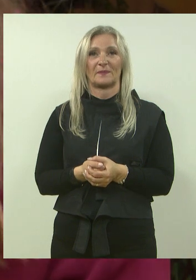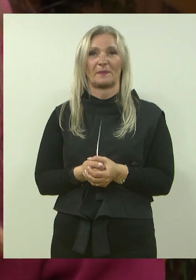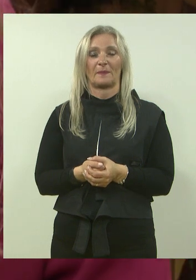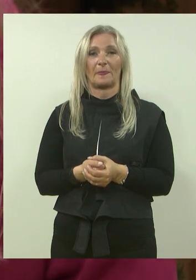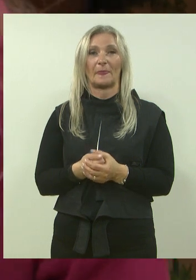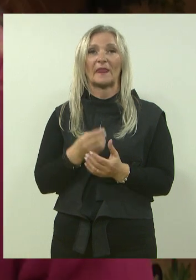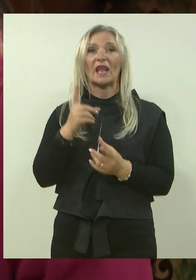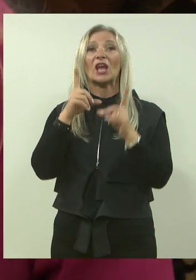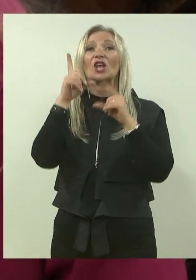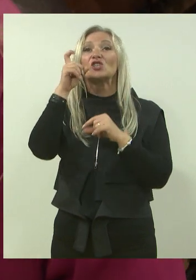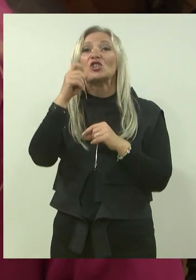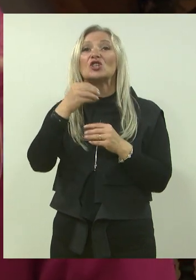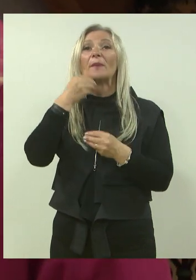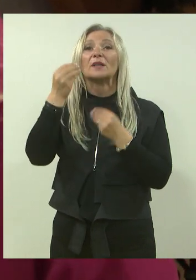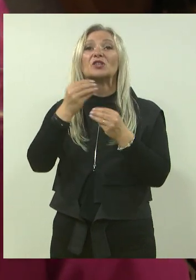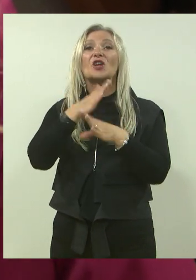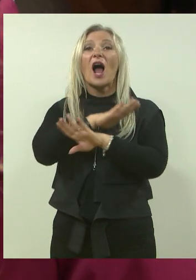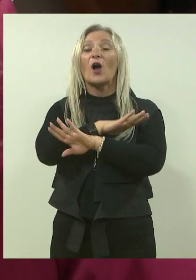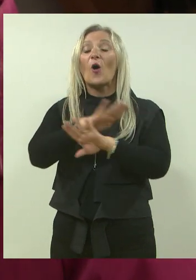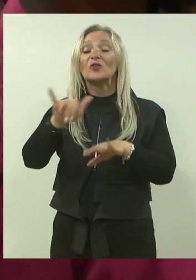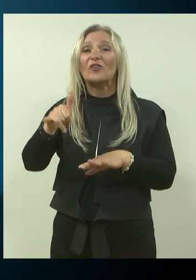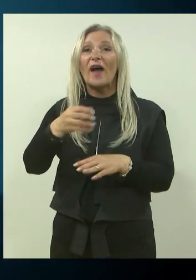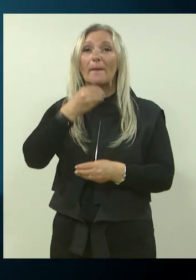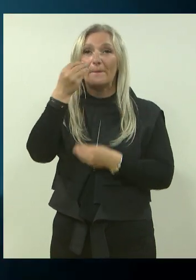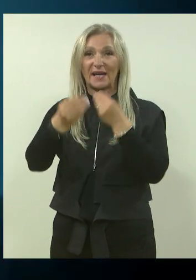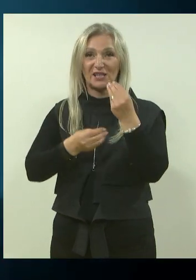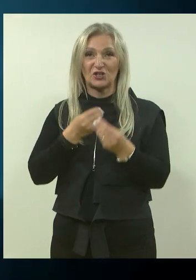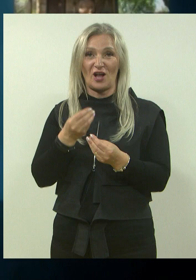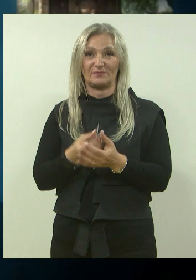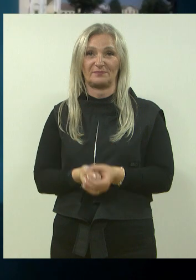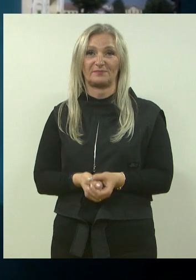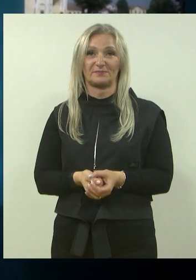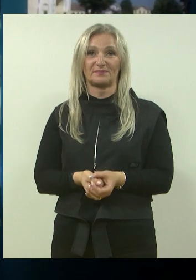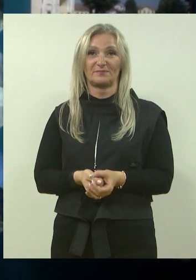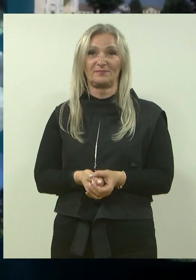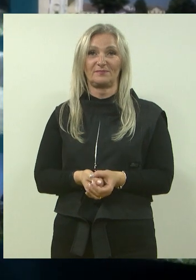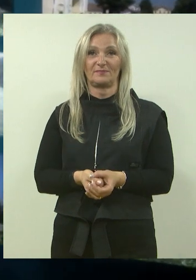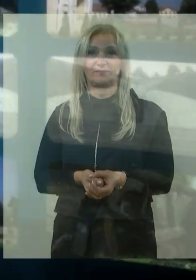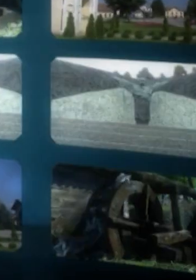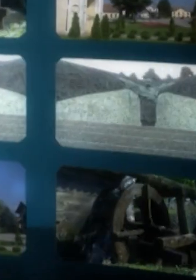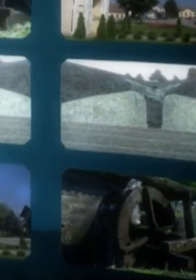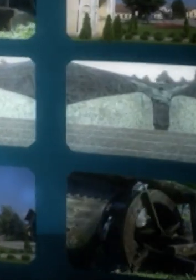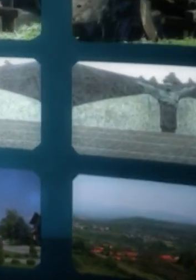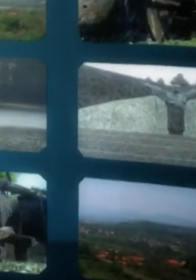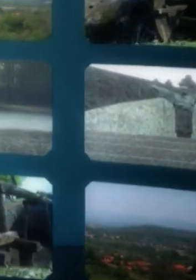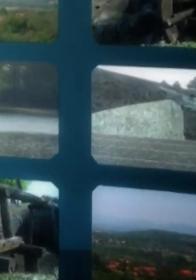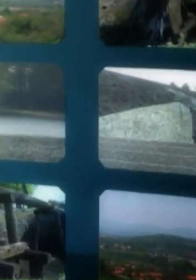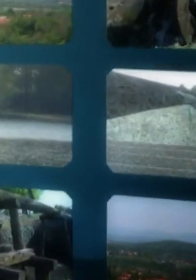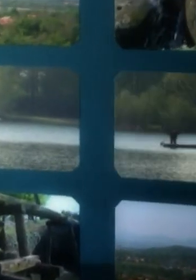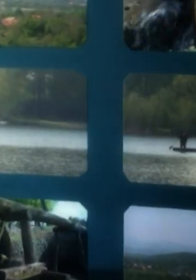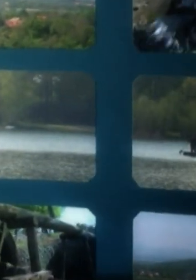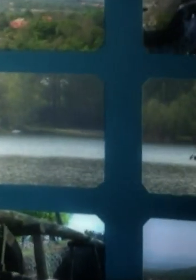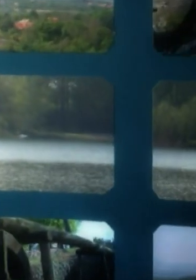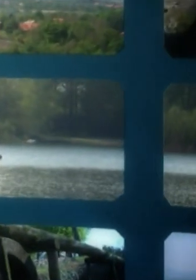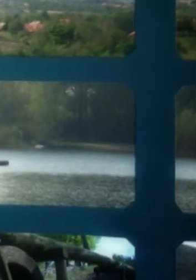Čiča, miča. Gotovo je miča. Kaj, kaj, kaj, kavci, s desna